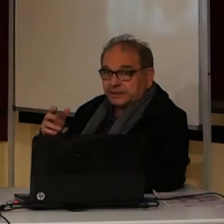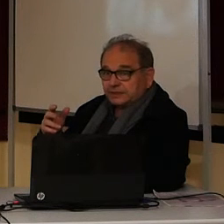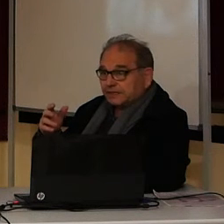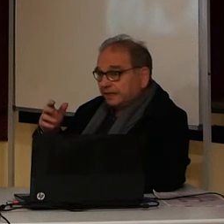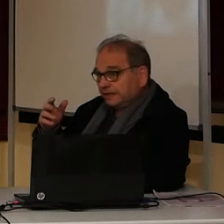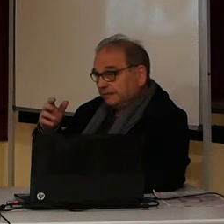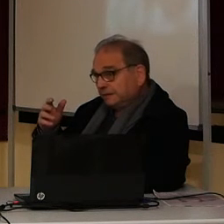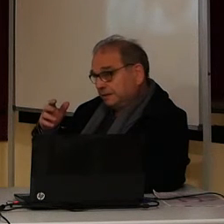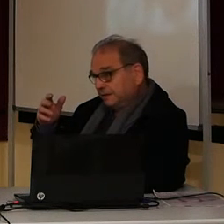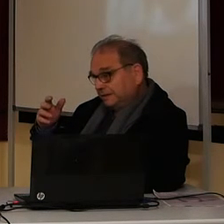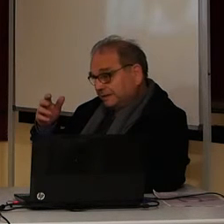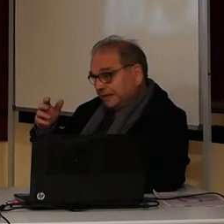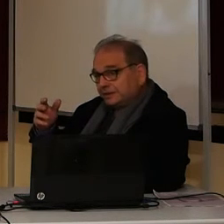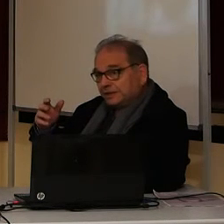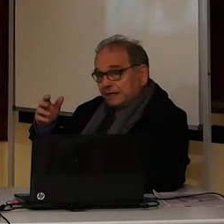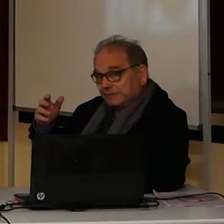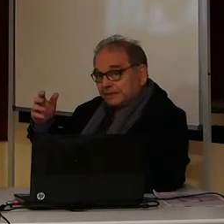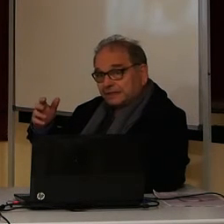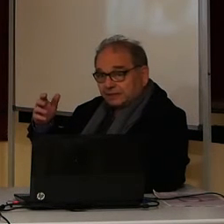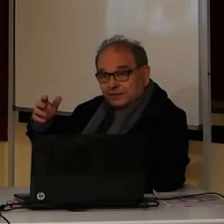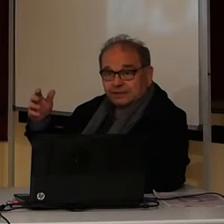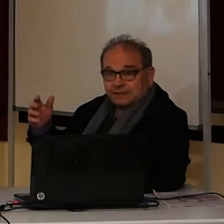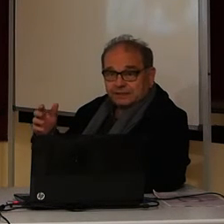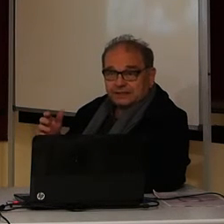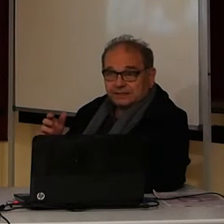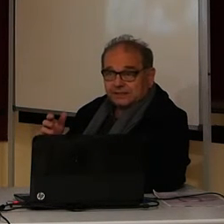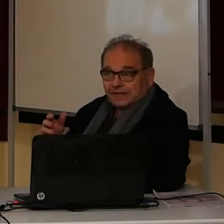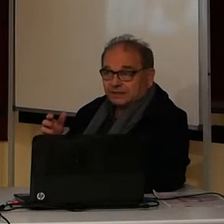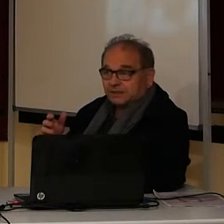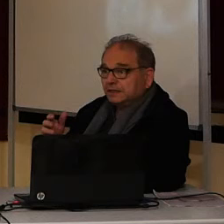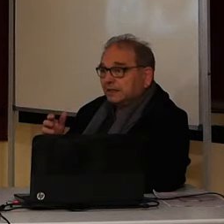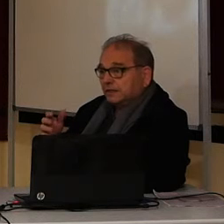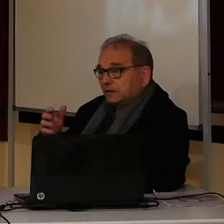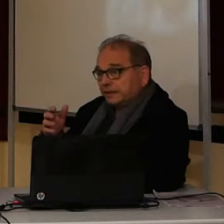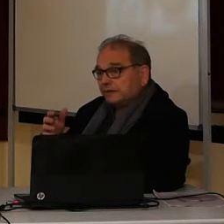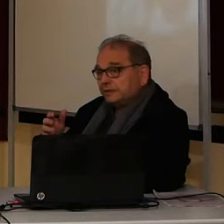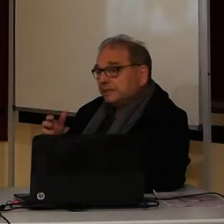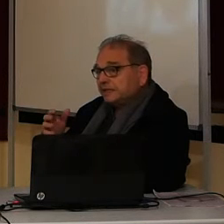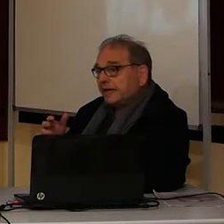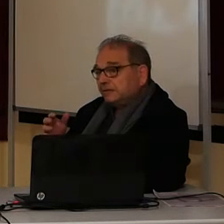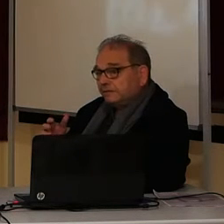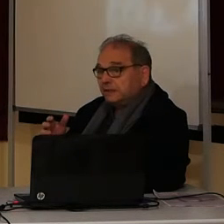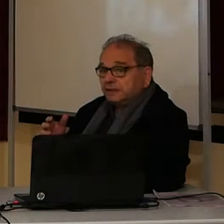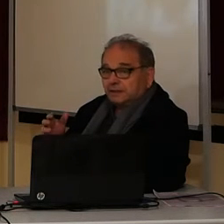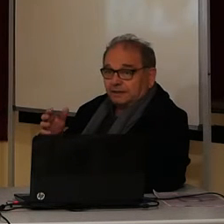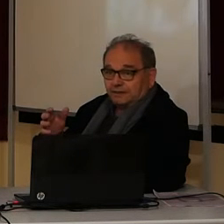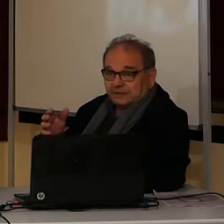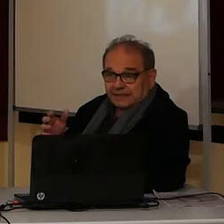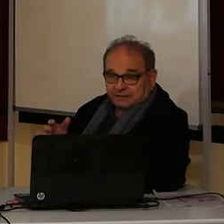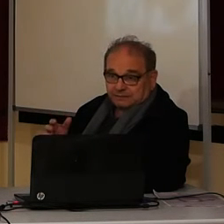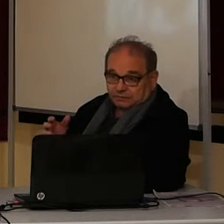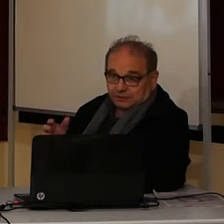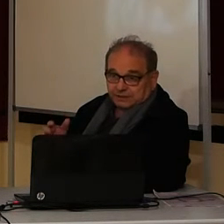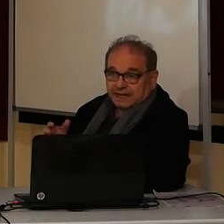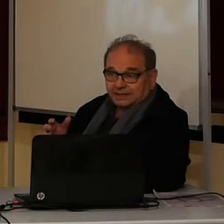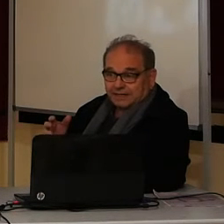tenen petits, és que ara tenen 75, més de 75 i més de 75 anys, quan tenen petits encara hi havia